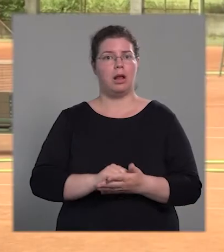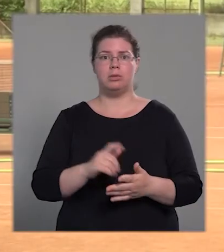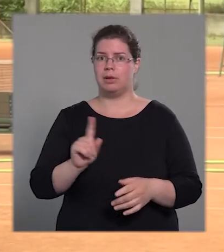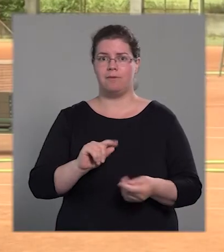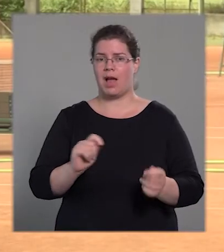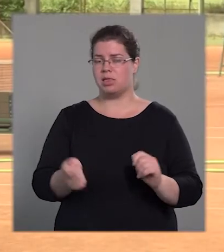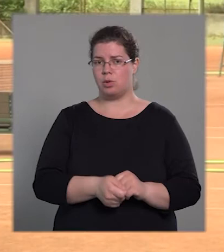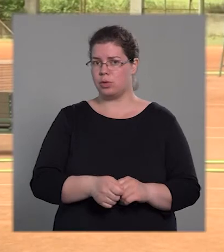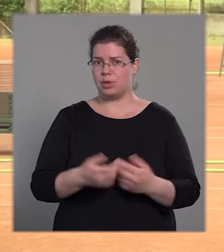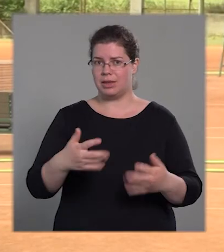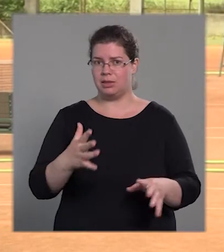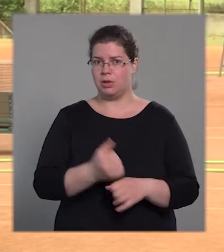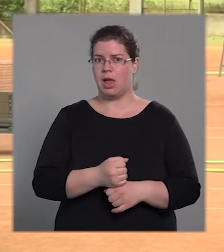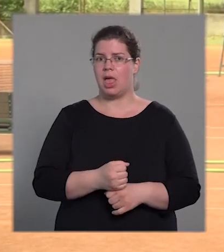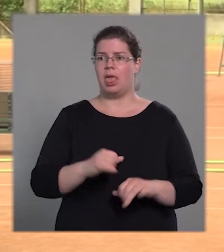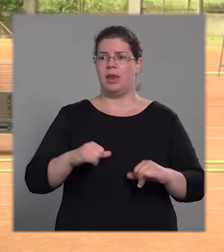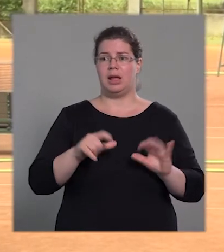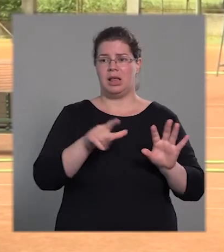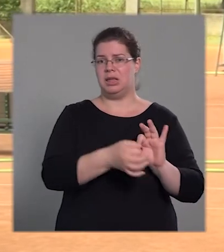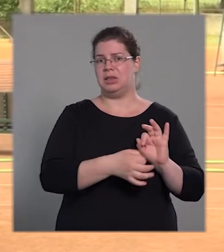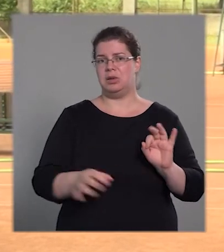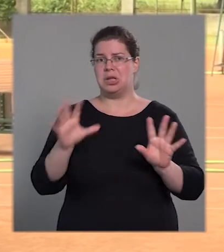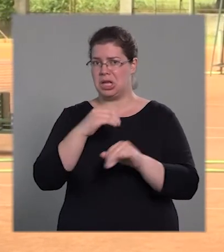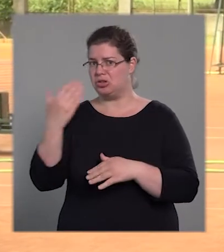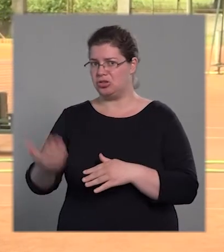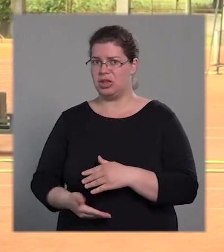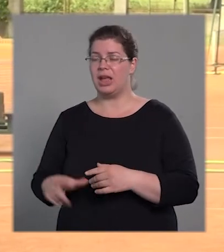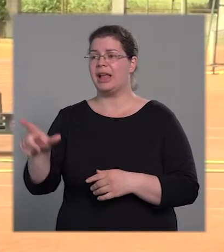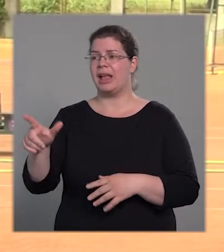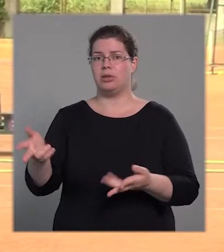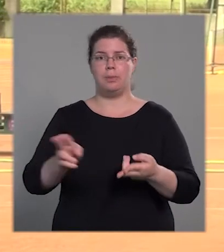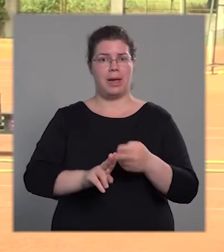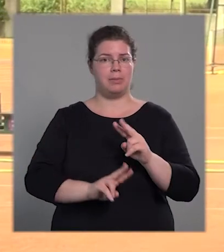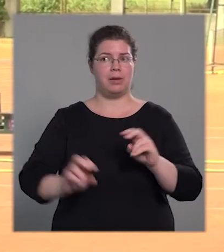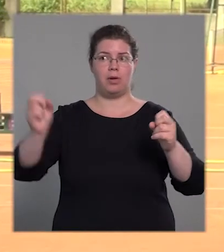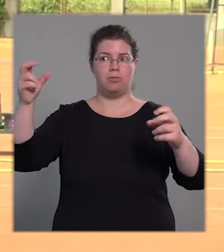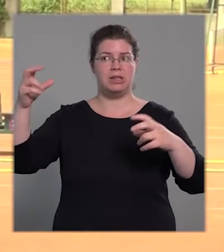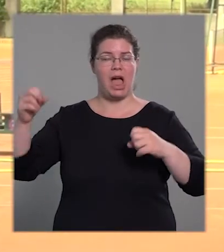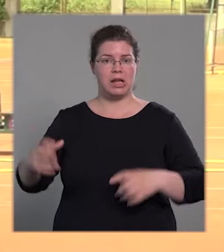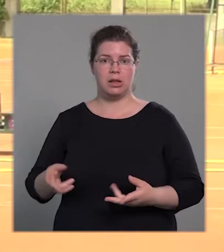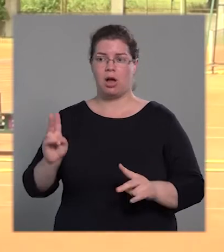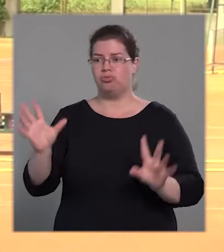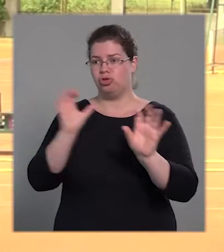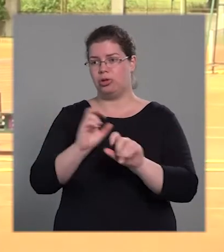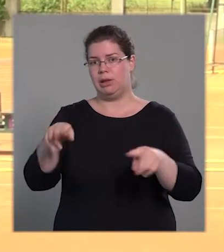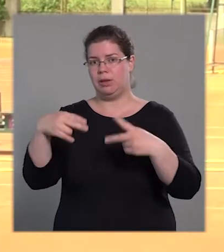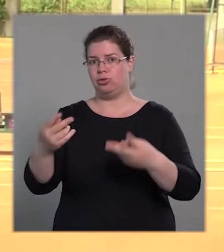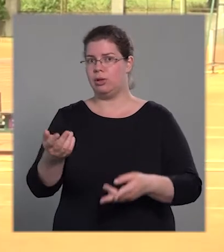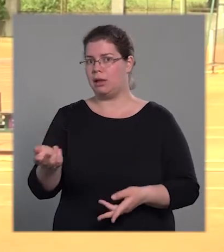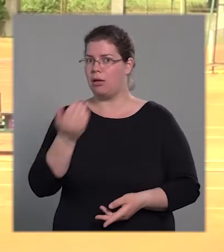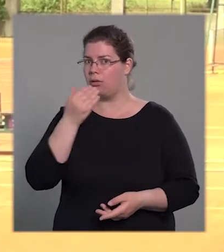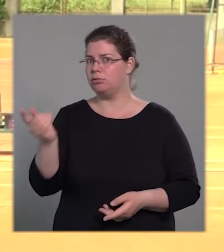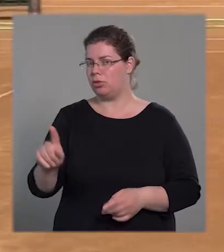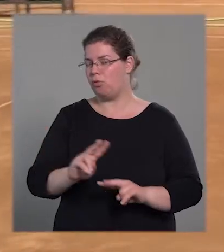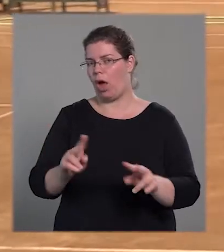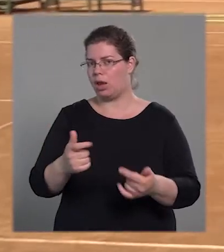7-től vagyunk nyitva az esti órákig, két pályánk meg is van világítva, úgyhogy ha valaki esetleg sötétedés után szeretne még néhányot, arra is van